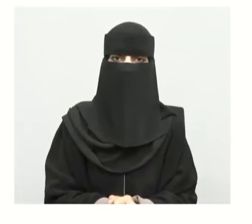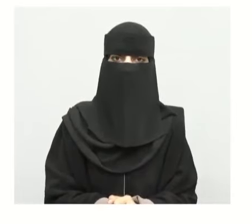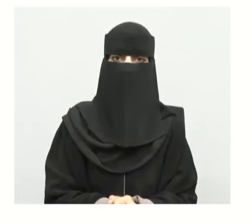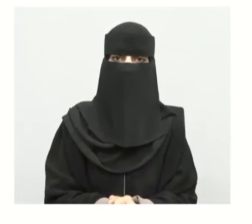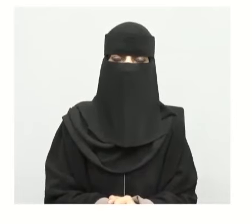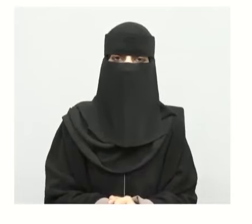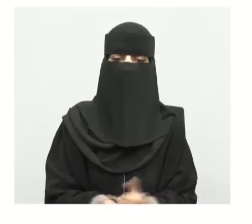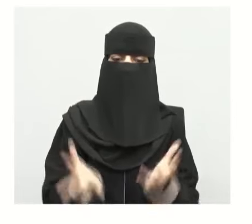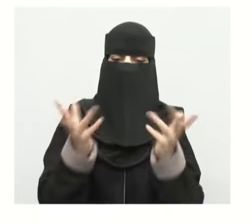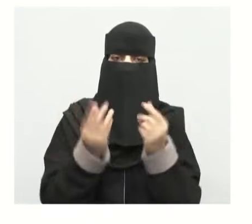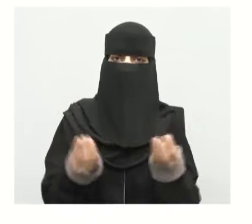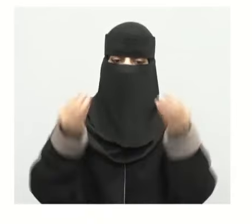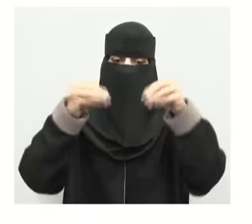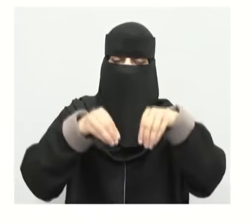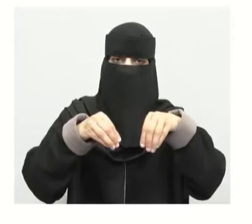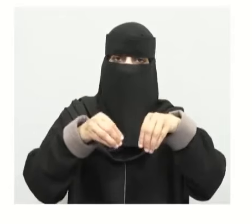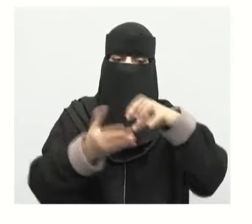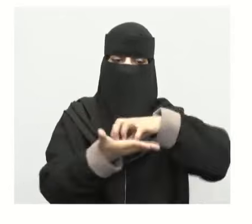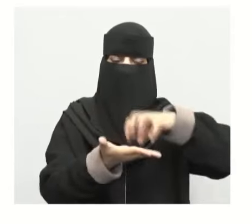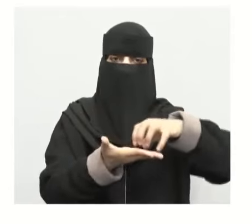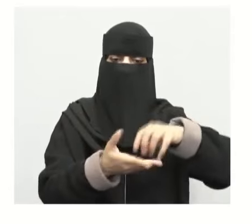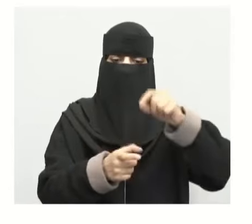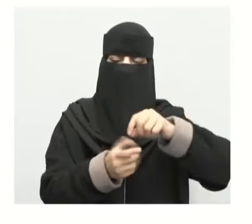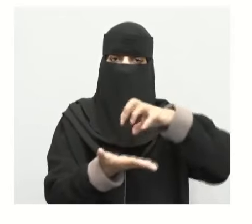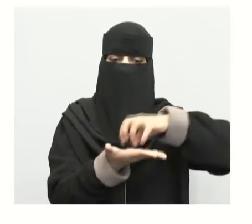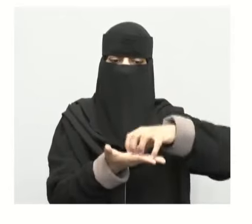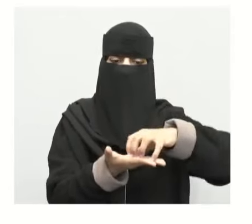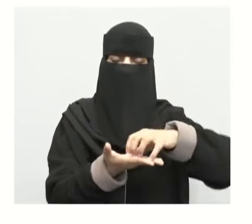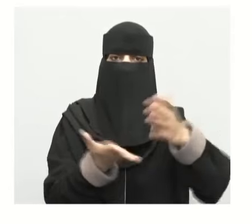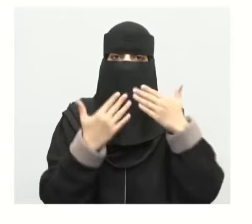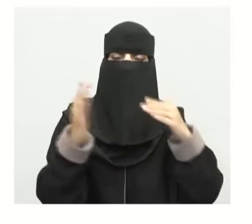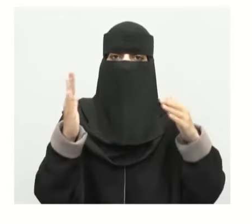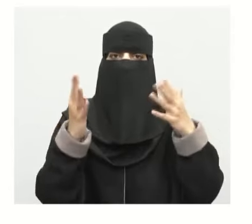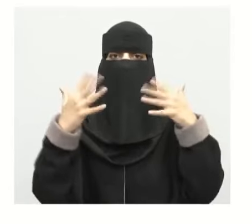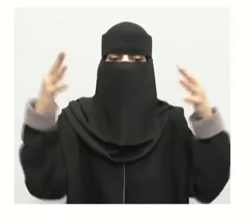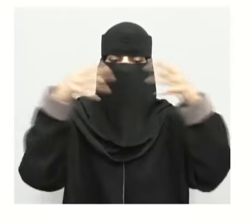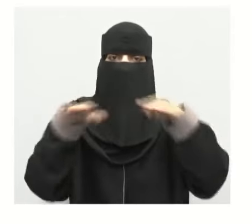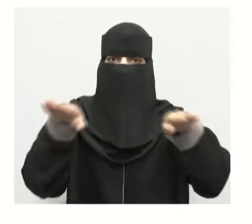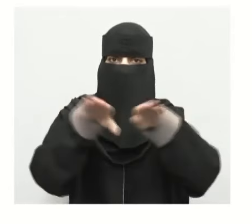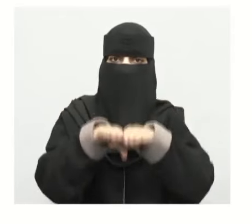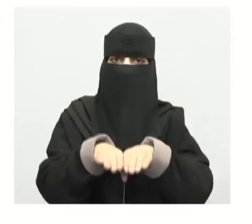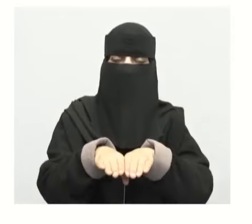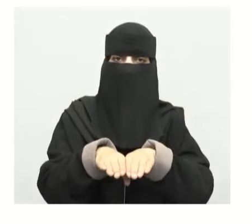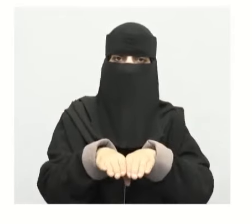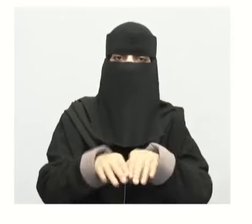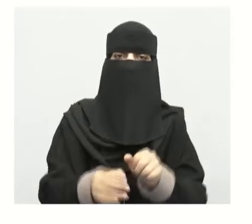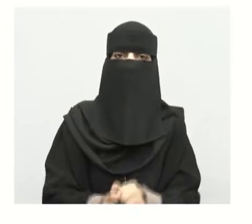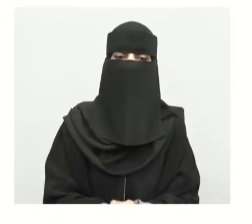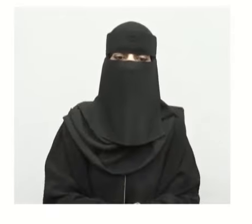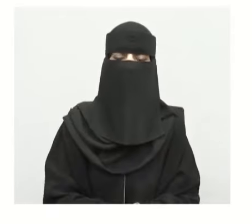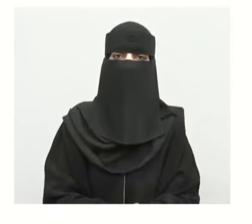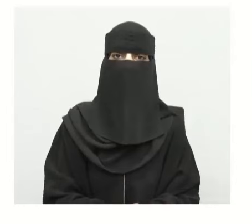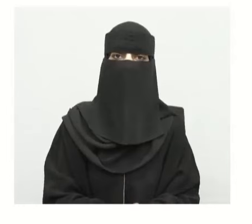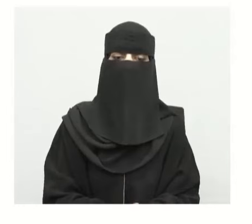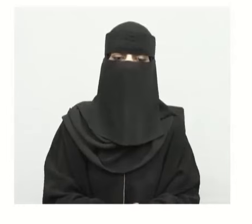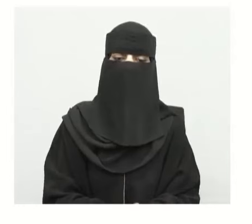فيكم تزداد الكثافه السكانيه في المناطق ذات المناخ المعتدل